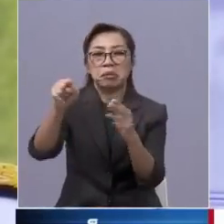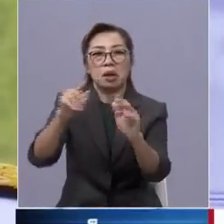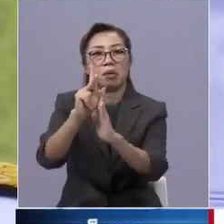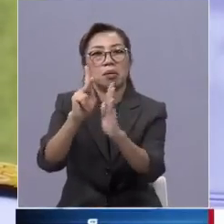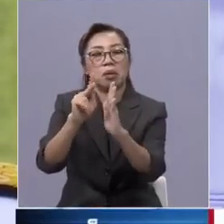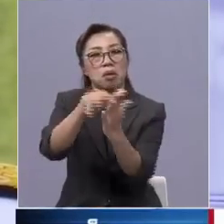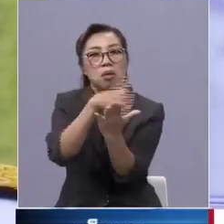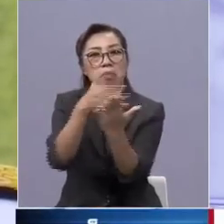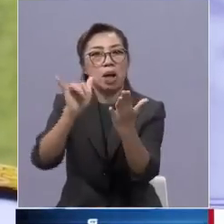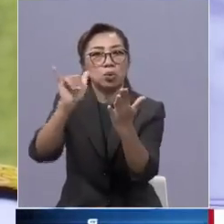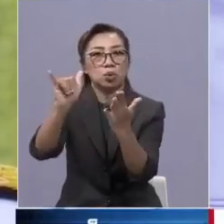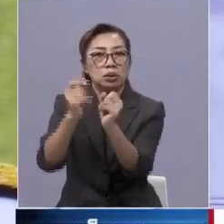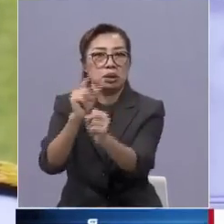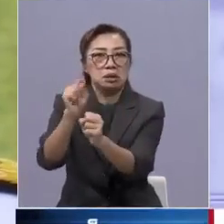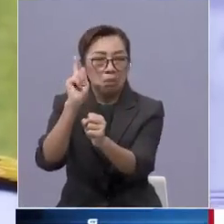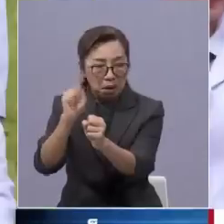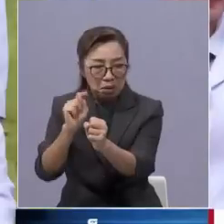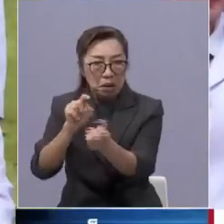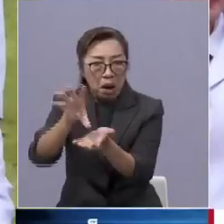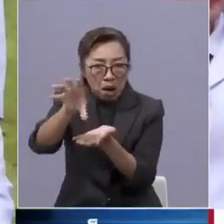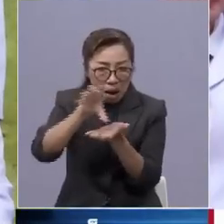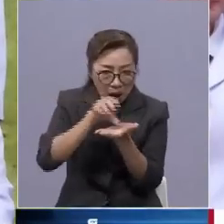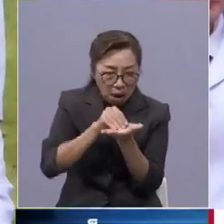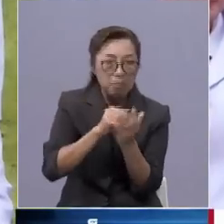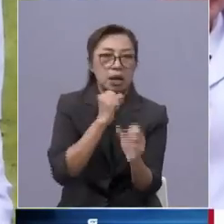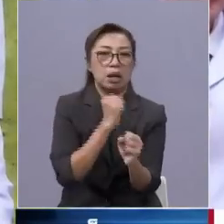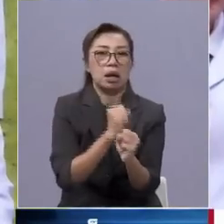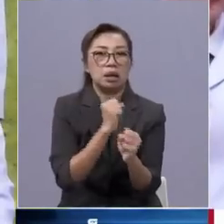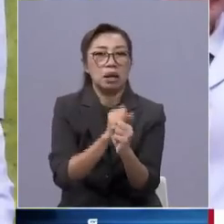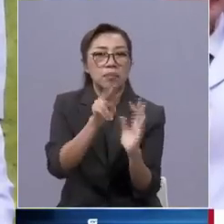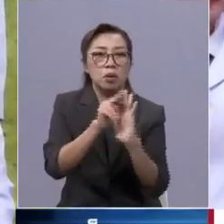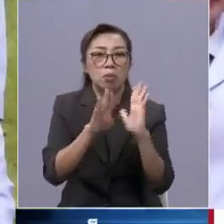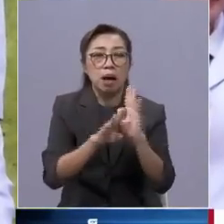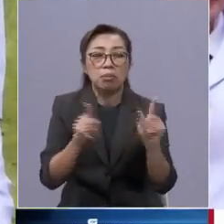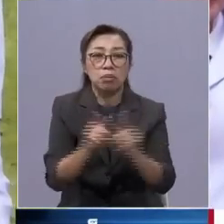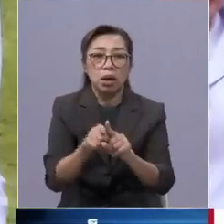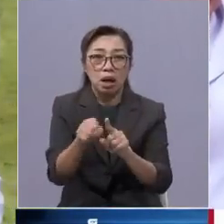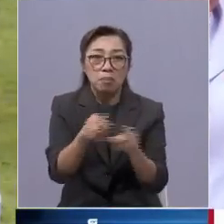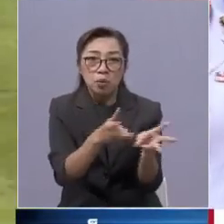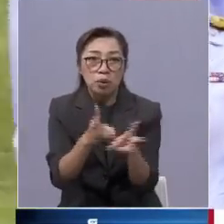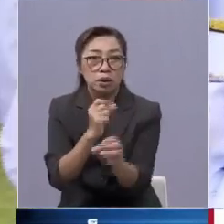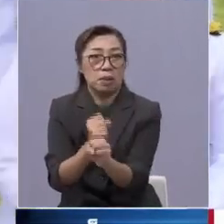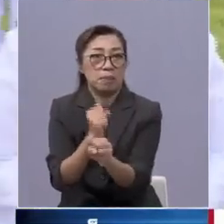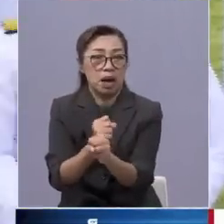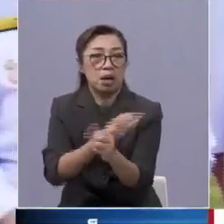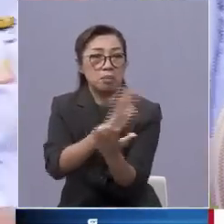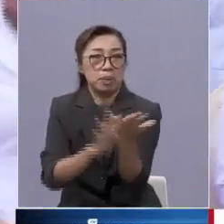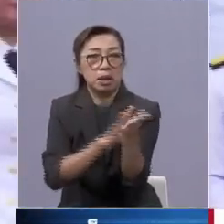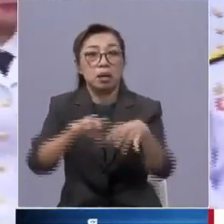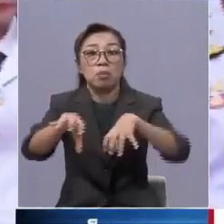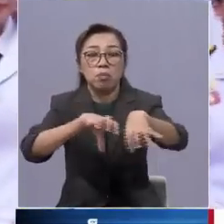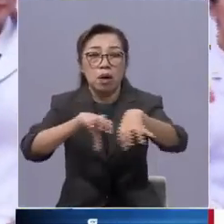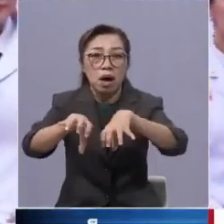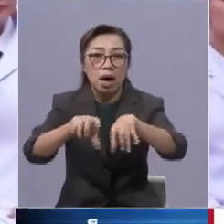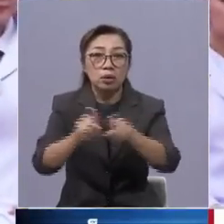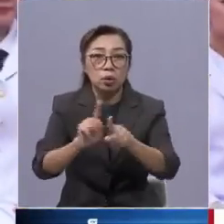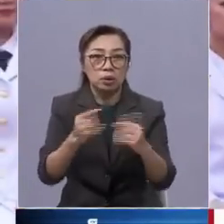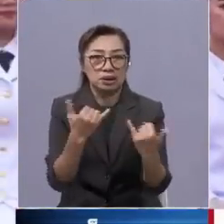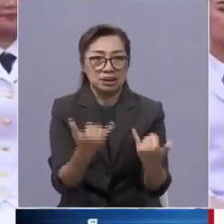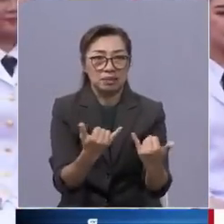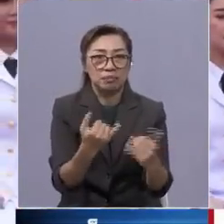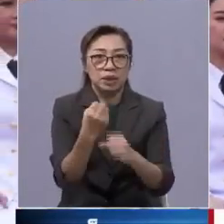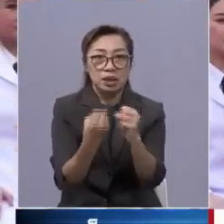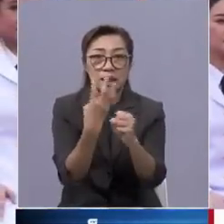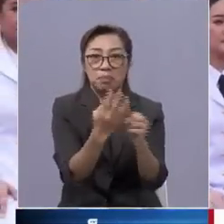าไปของคณะรักษาความสงบแห่งชาติหรือคสช.เป็นแนวทางปฏิบัติในการบริหารแผ่นดินในห้วง4